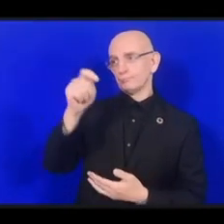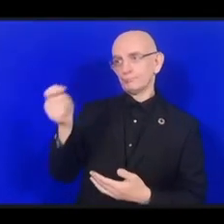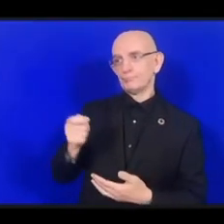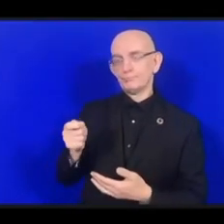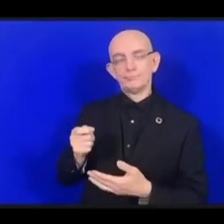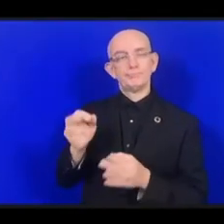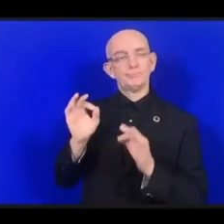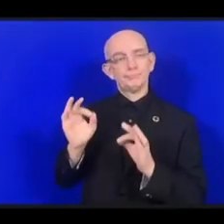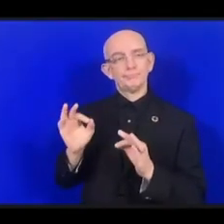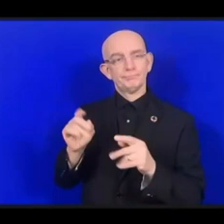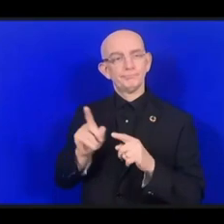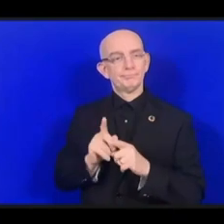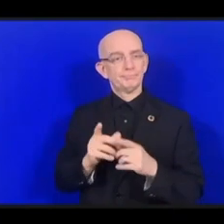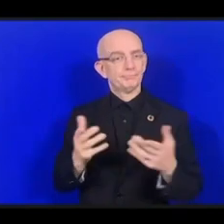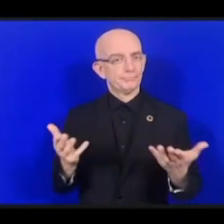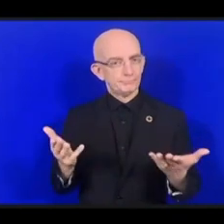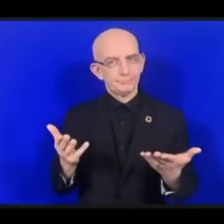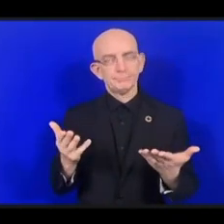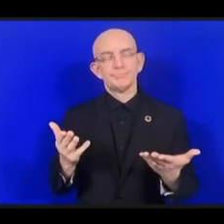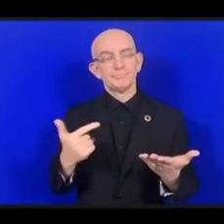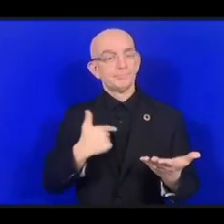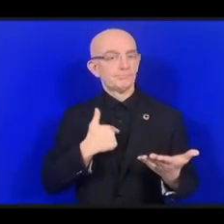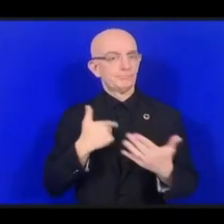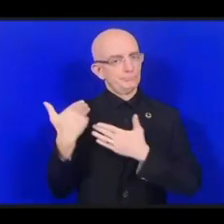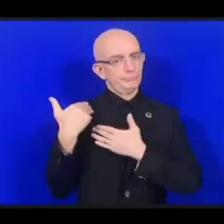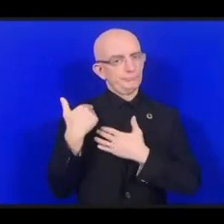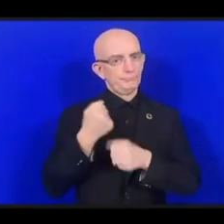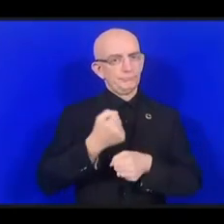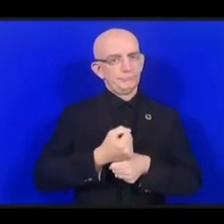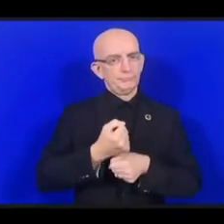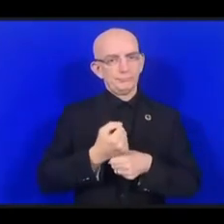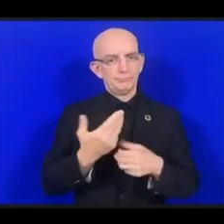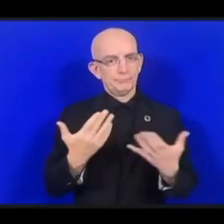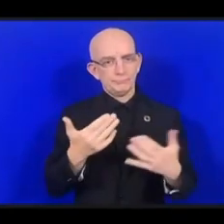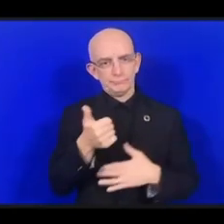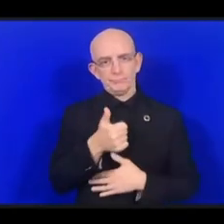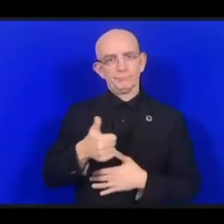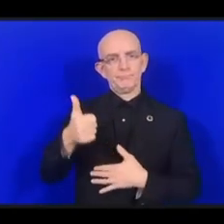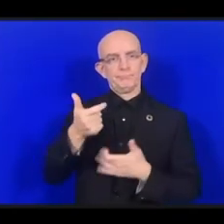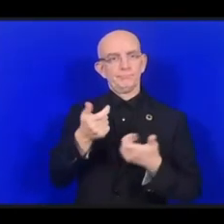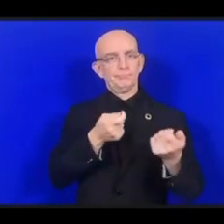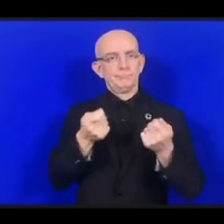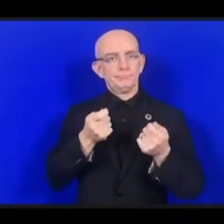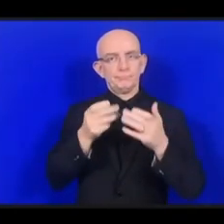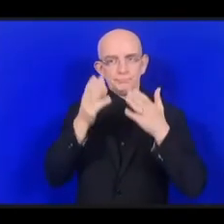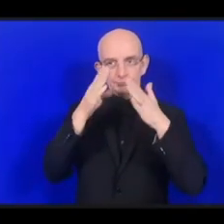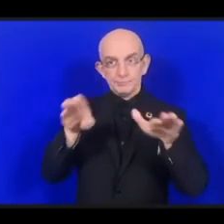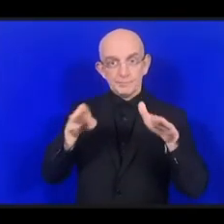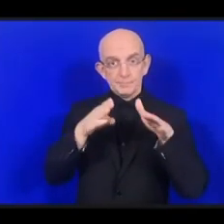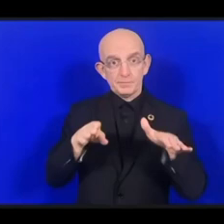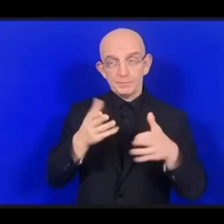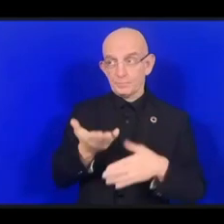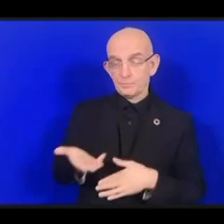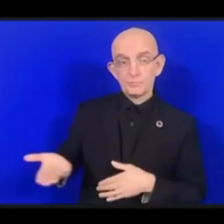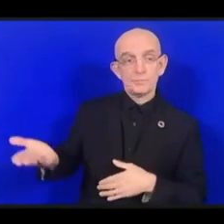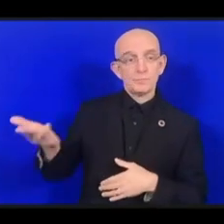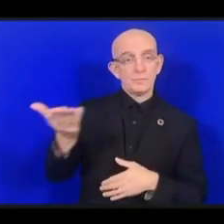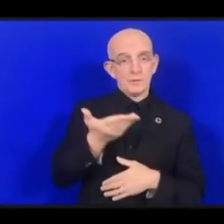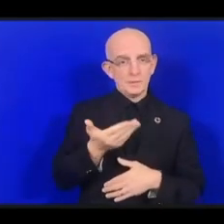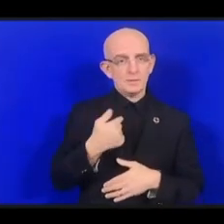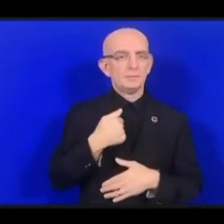je suis le représentant du kianji temple du temple